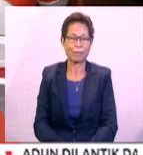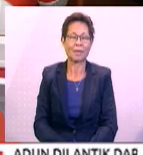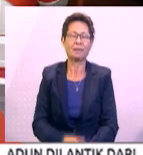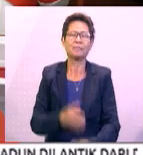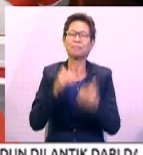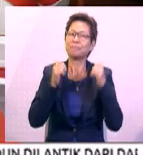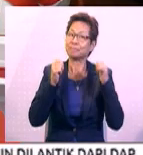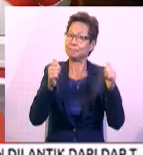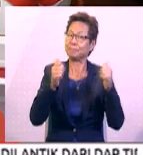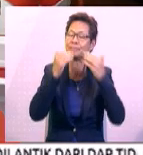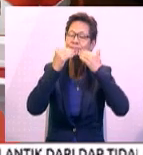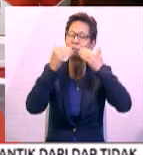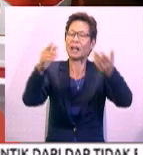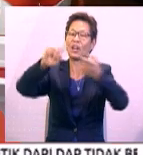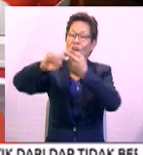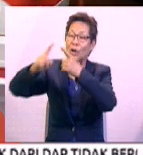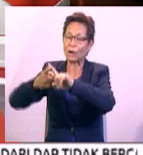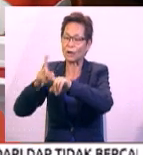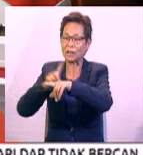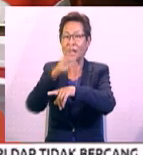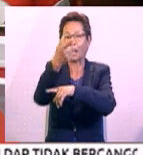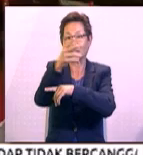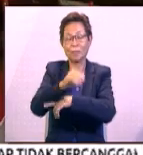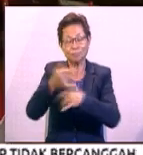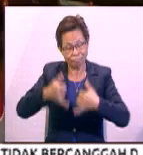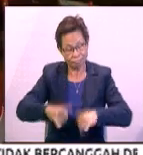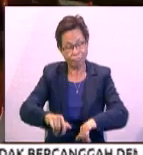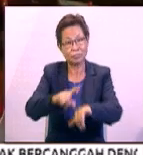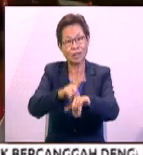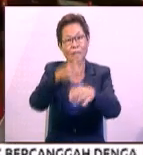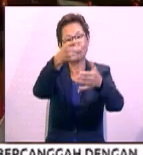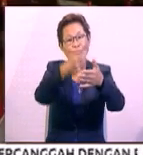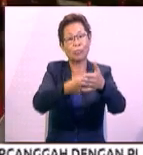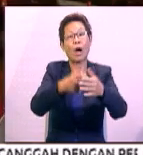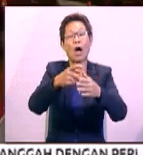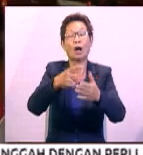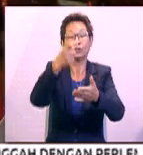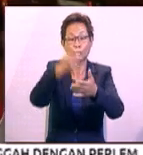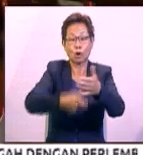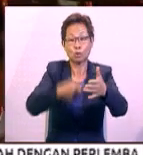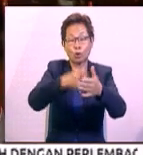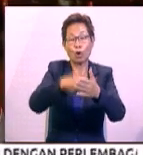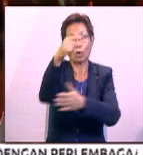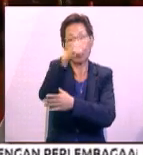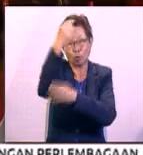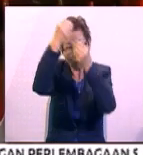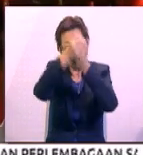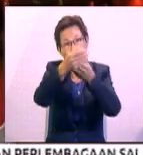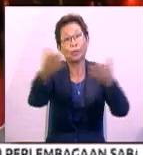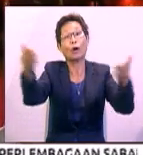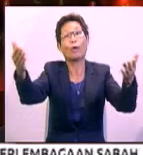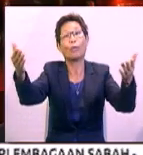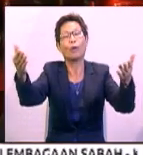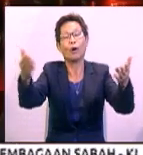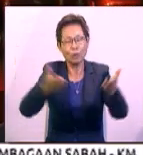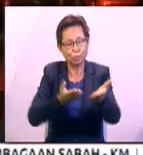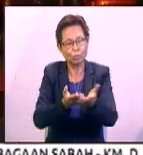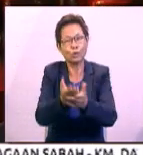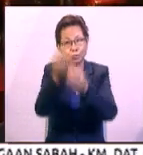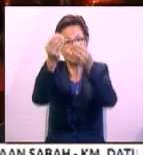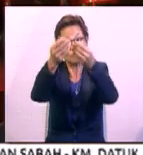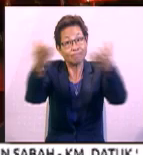Baik, terima kasih rakan setugas di Angkasa Puri. Masih lagi berada di Plaza Tol Gombak bagi membawakan info trafik terkini terus kepada